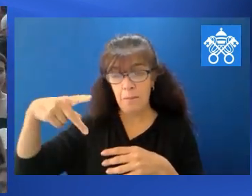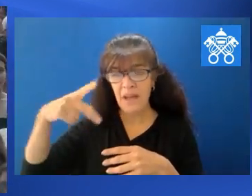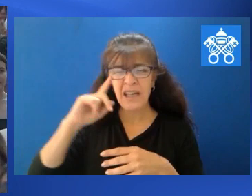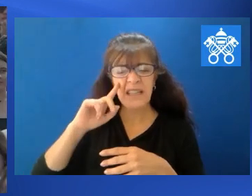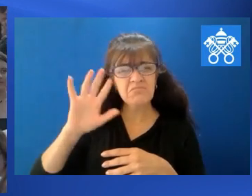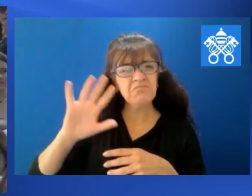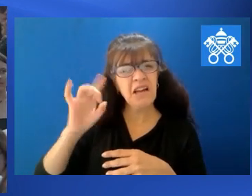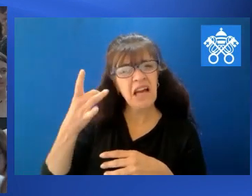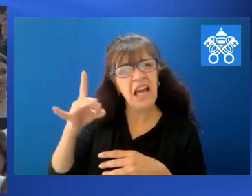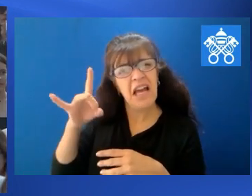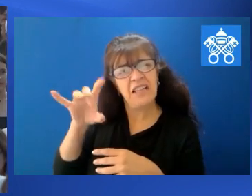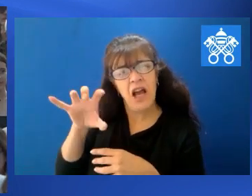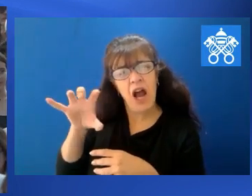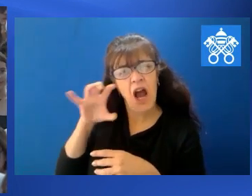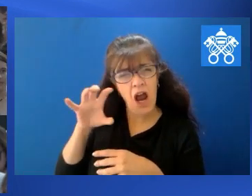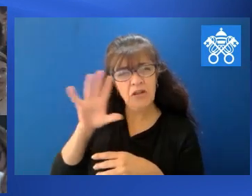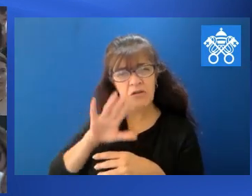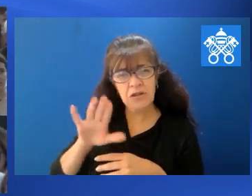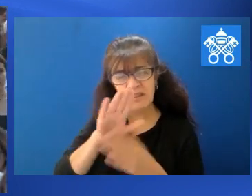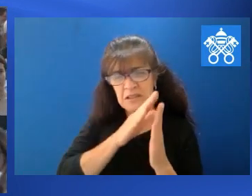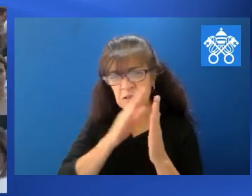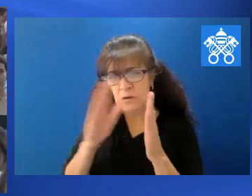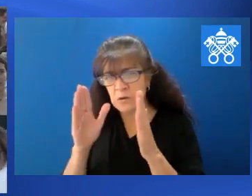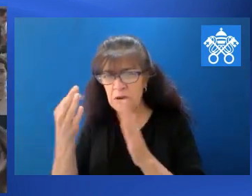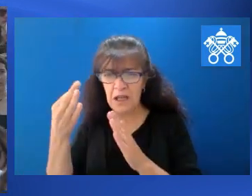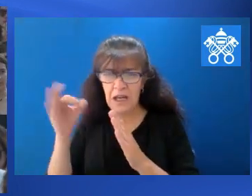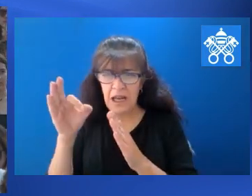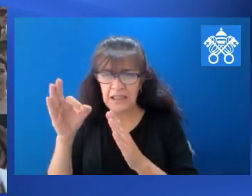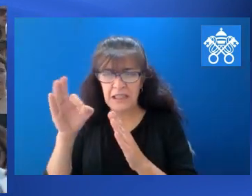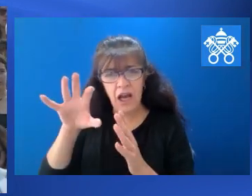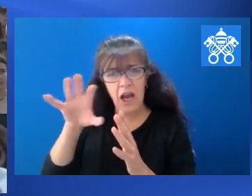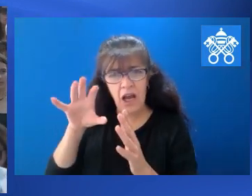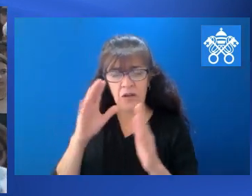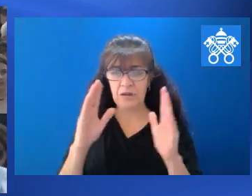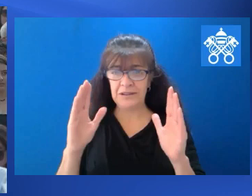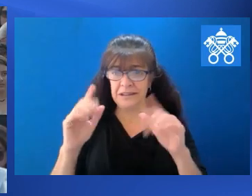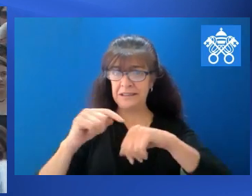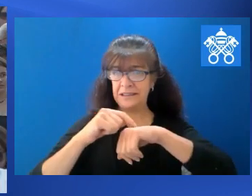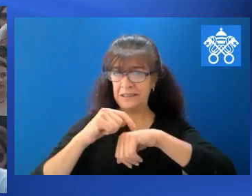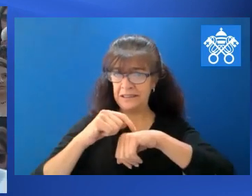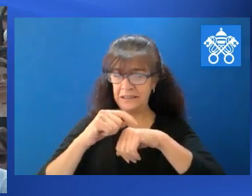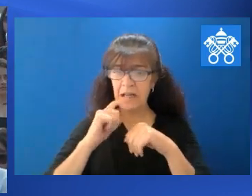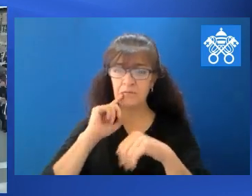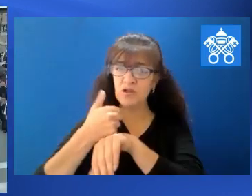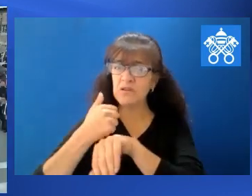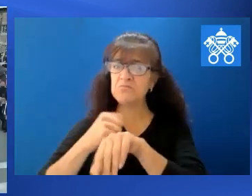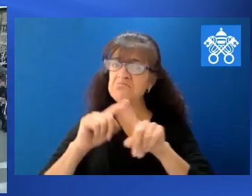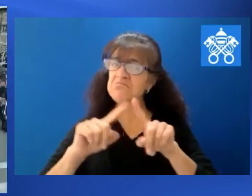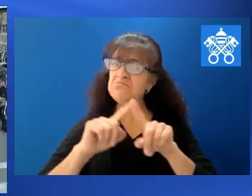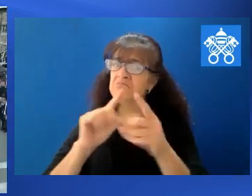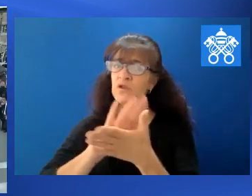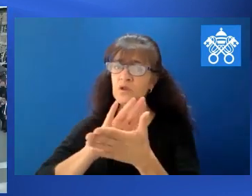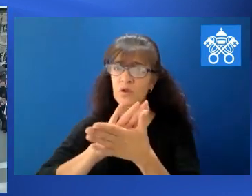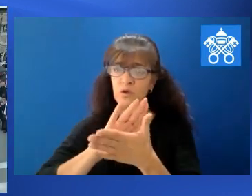early 1900s. فكانت تعلن البشرى السارة وتجذب الناس للقاء